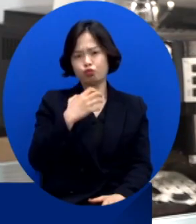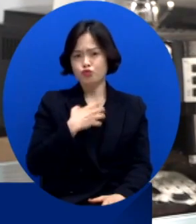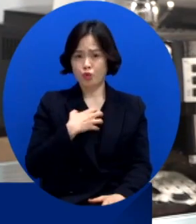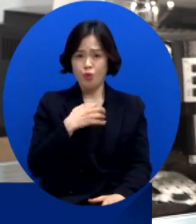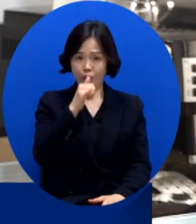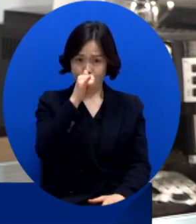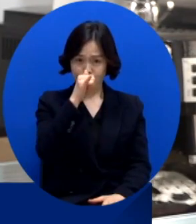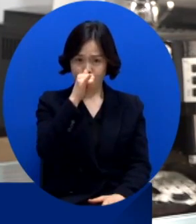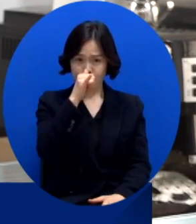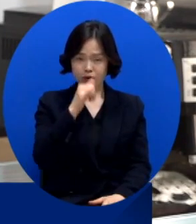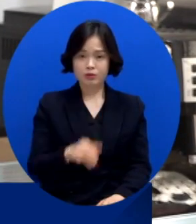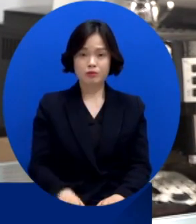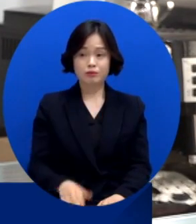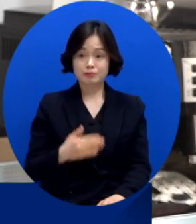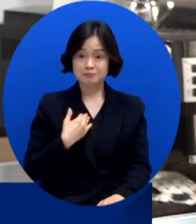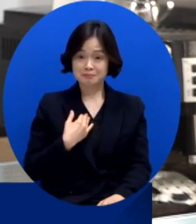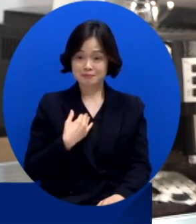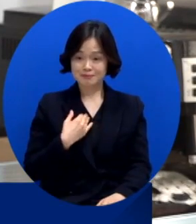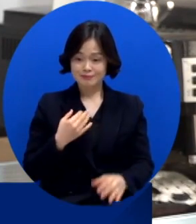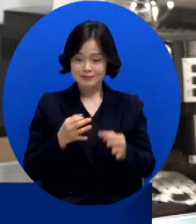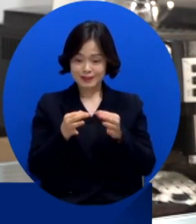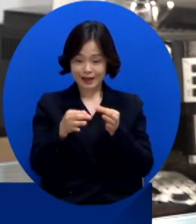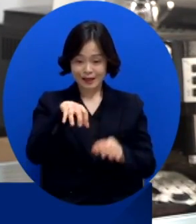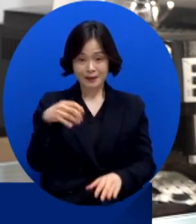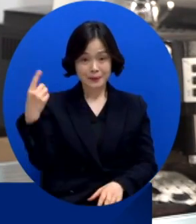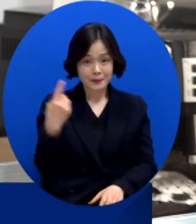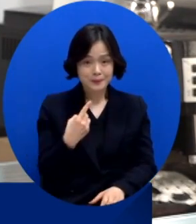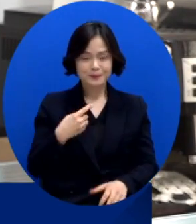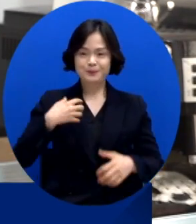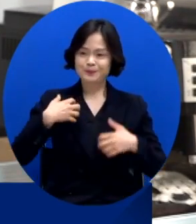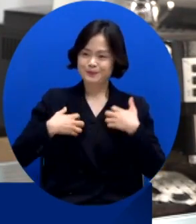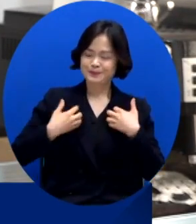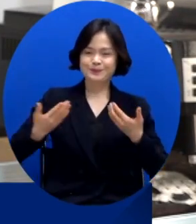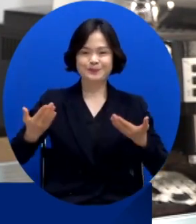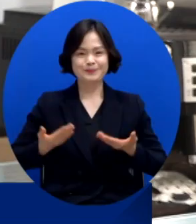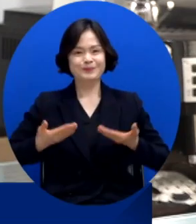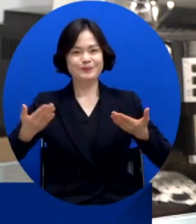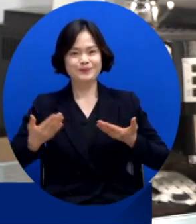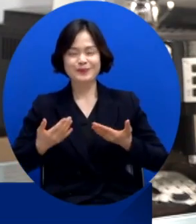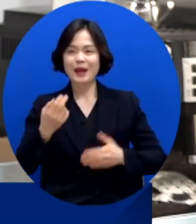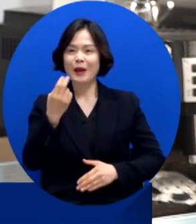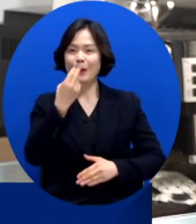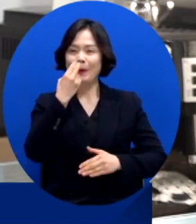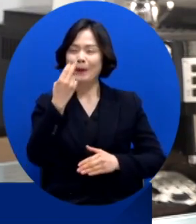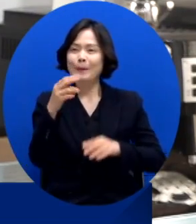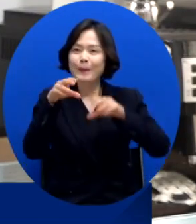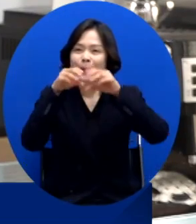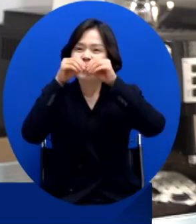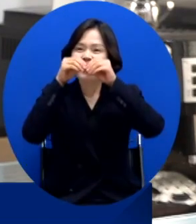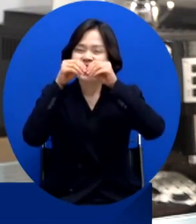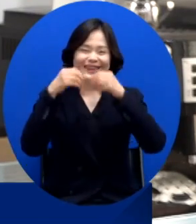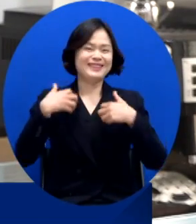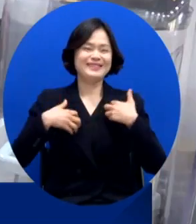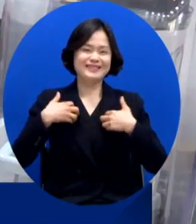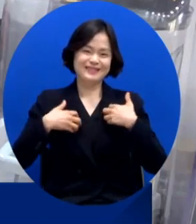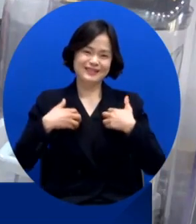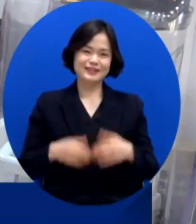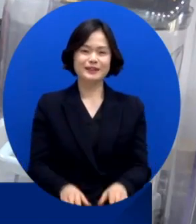생기잖아요. 그런 게 이래 나와서 한국 사람 같다나 콧바람도 쐬고 하는 게.